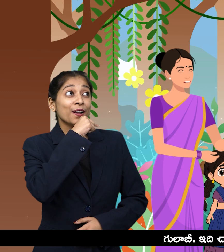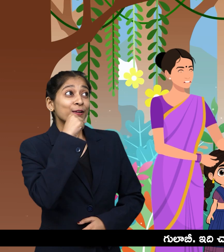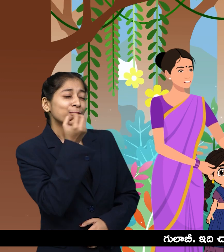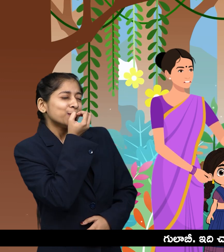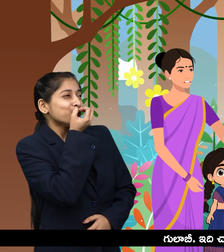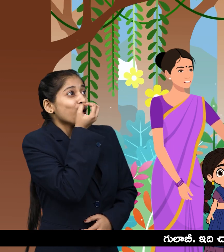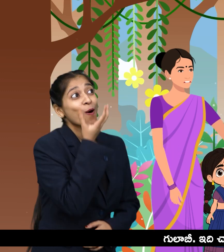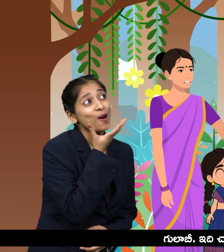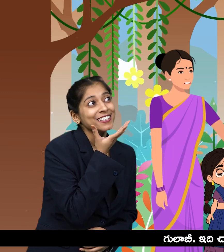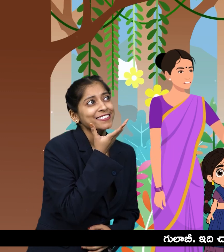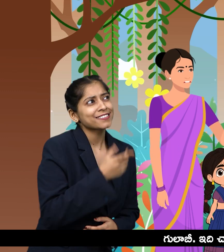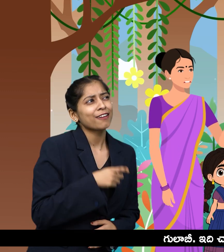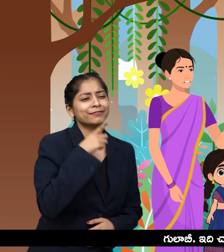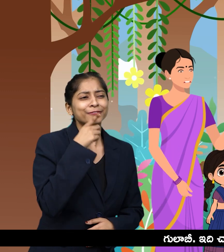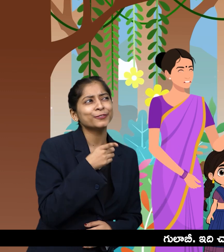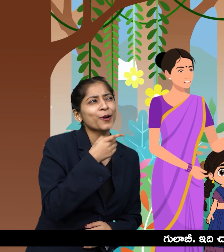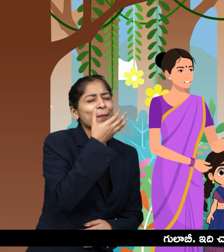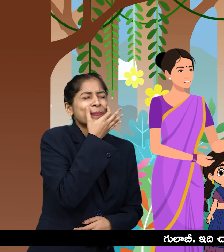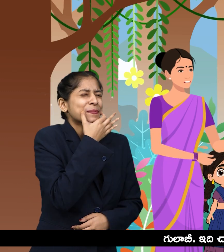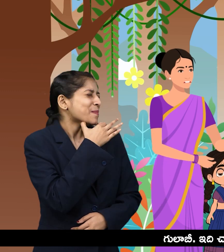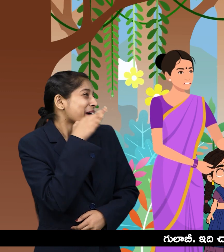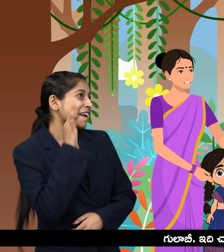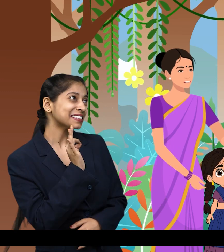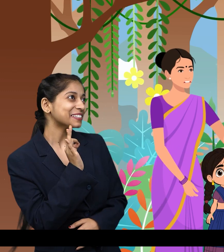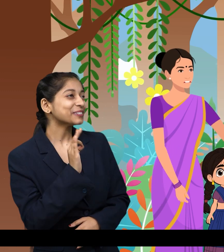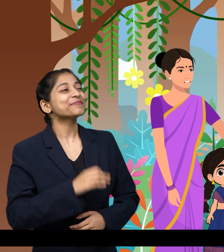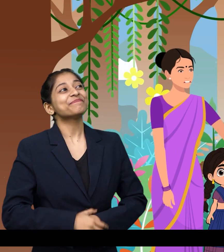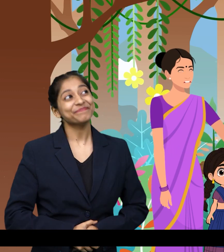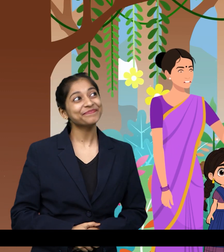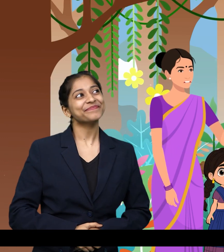గులాబీ. ఇది చాలా అందంగా కనిపిస్తుంది.